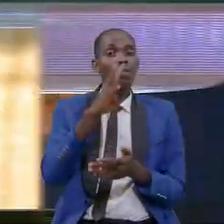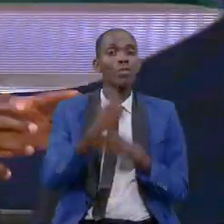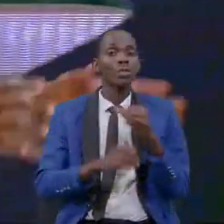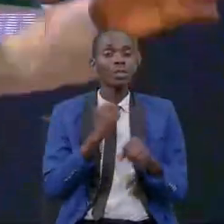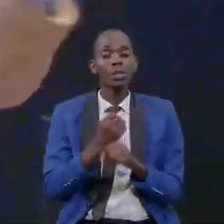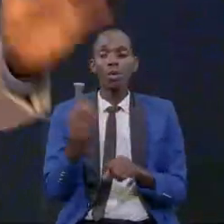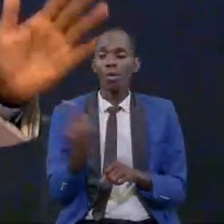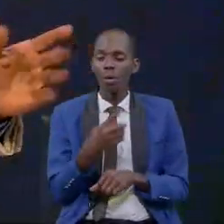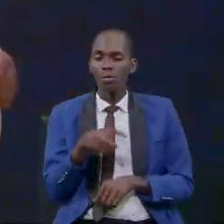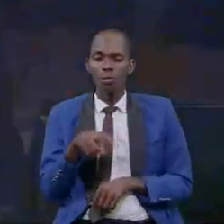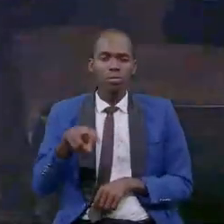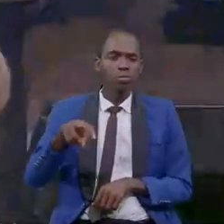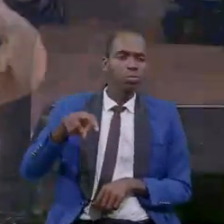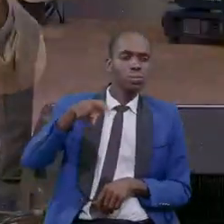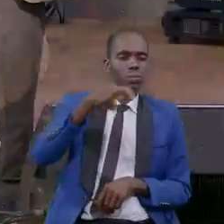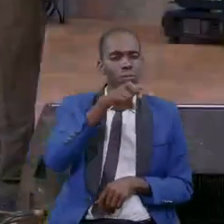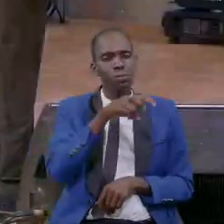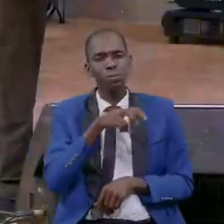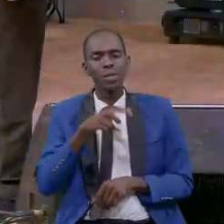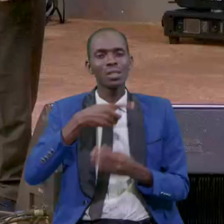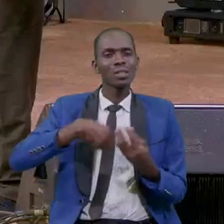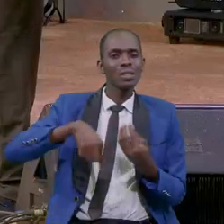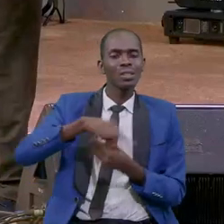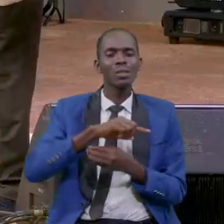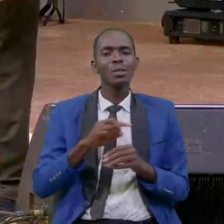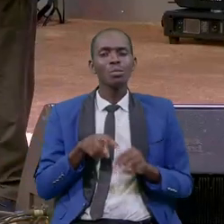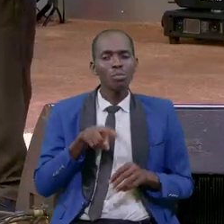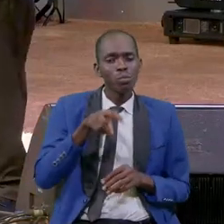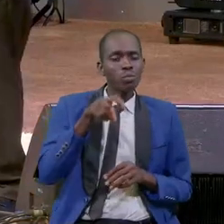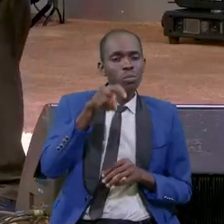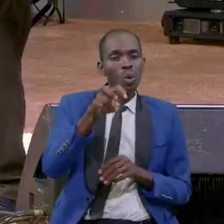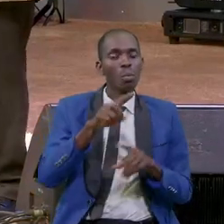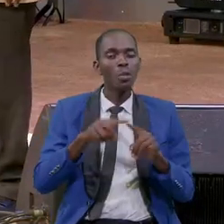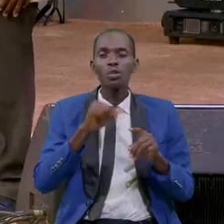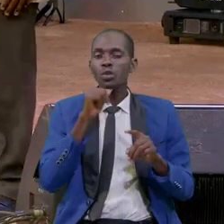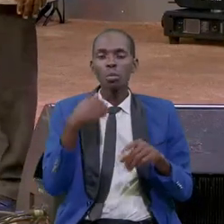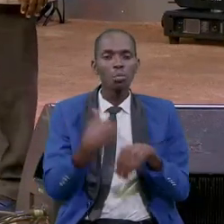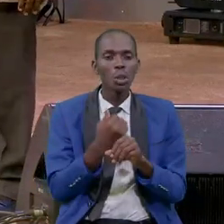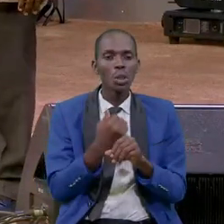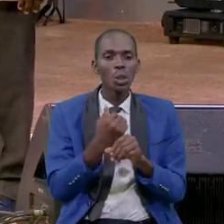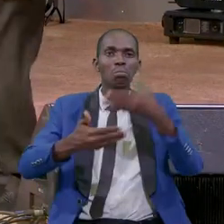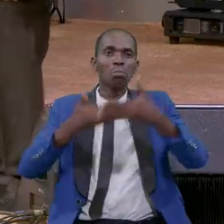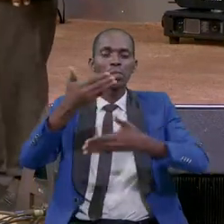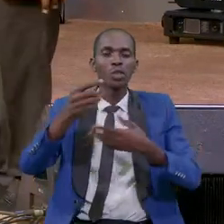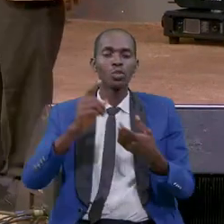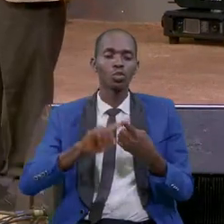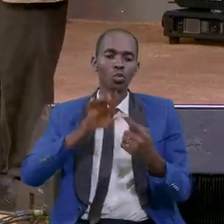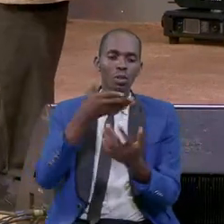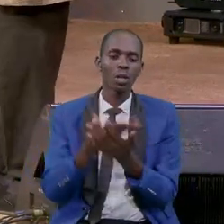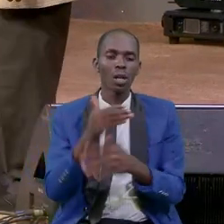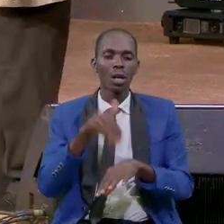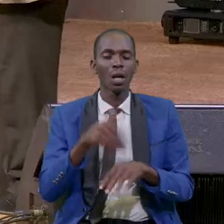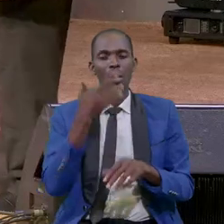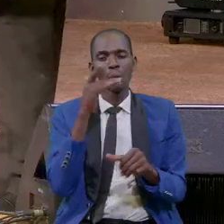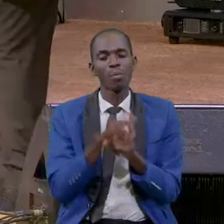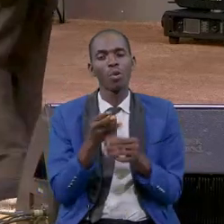Ils voyagent, ils sont, chaque fois, ils voyagent, mais ils ne progressent pas vers la terre promise.